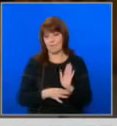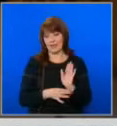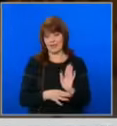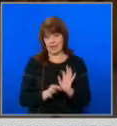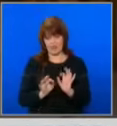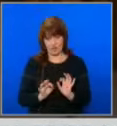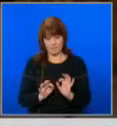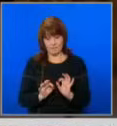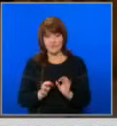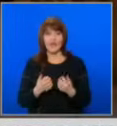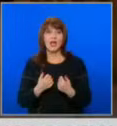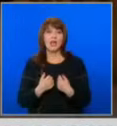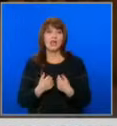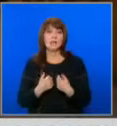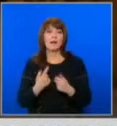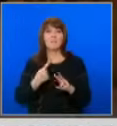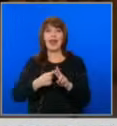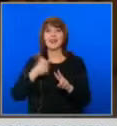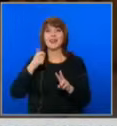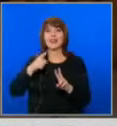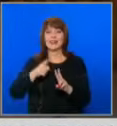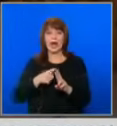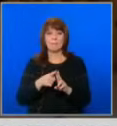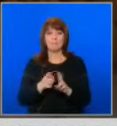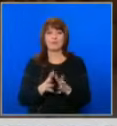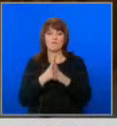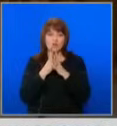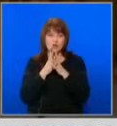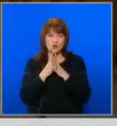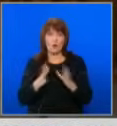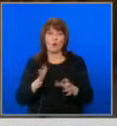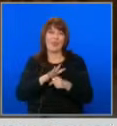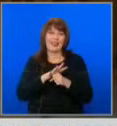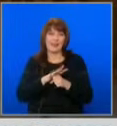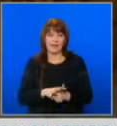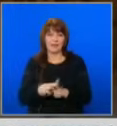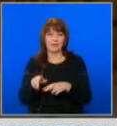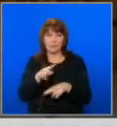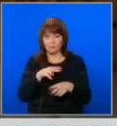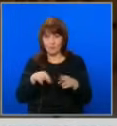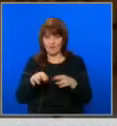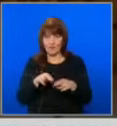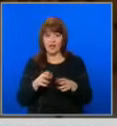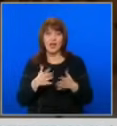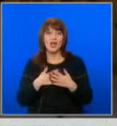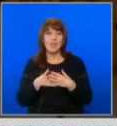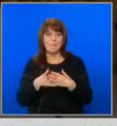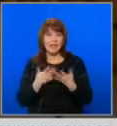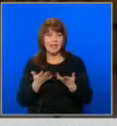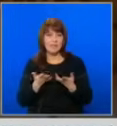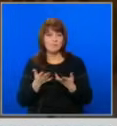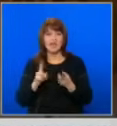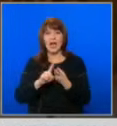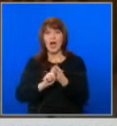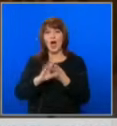като такива имахме от нап адски много натиск и проверки имали сме от